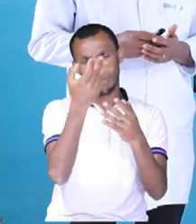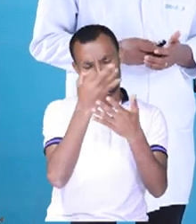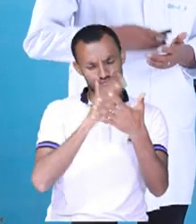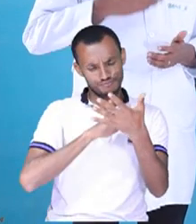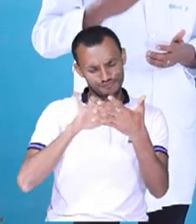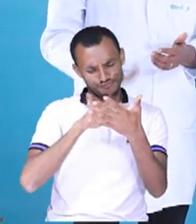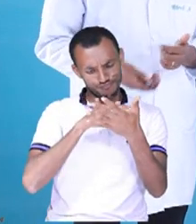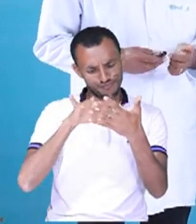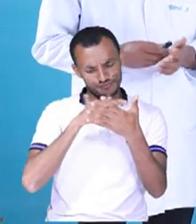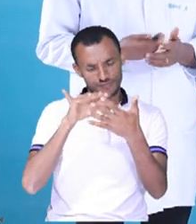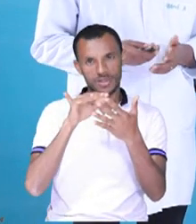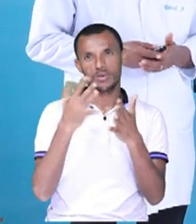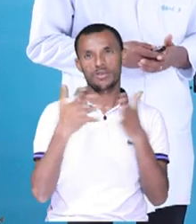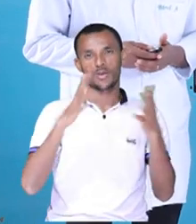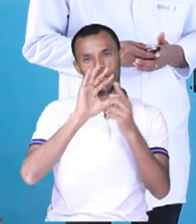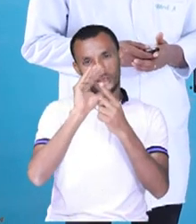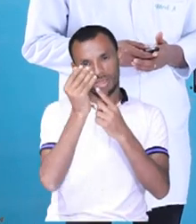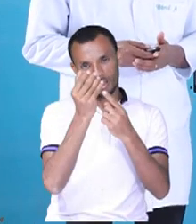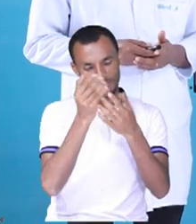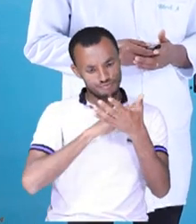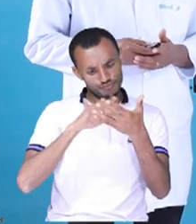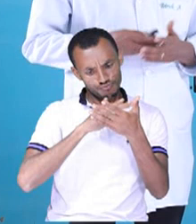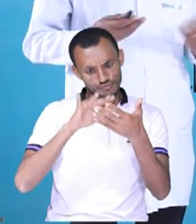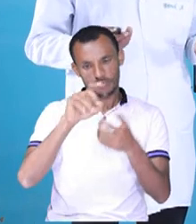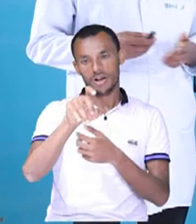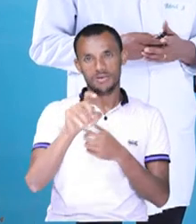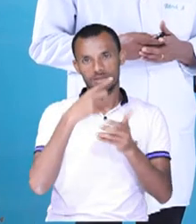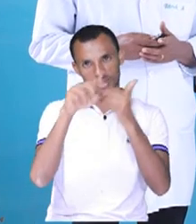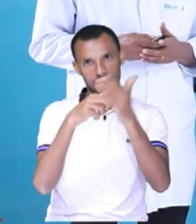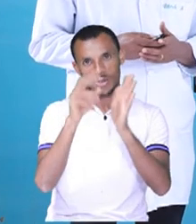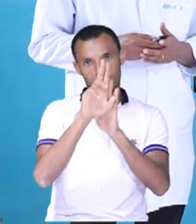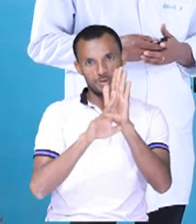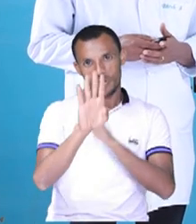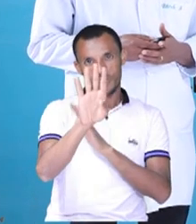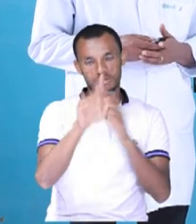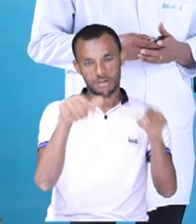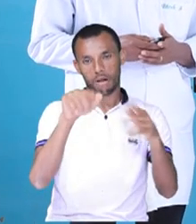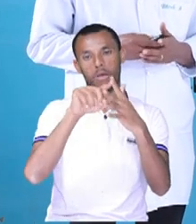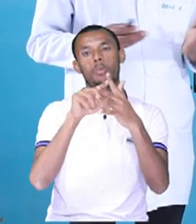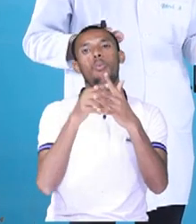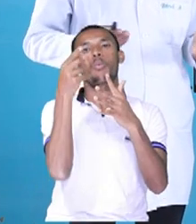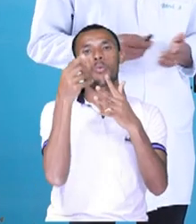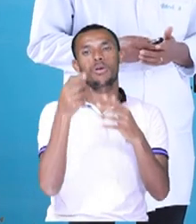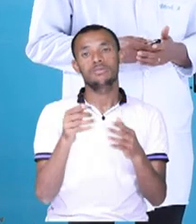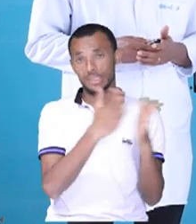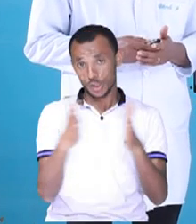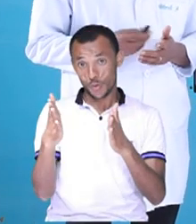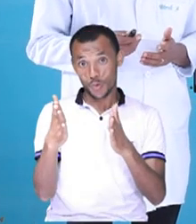አርጋችሁ በግላችሁ በሰፊ ሁኔታ ማንበብ ይኖርባችኋል ማለት ነው። ስለዚህ ዩኒት 4ን ዛሬ እንጀምራለን ማለት ነው።